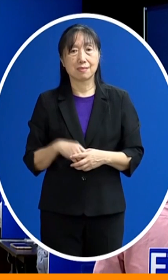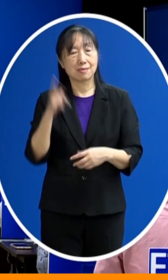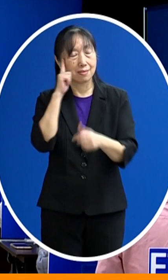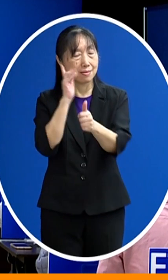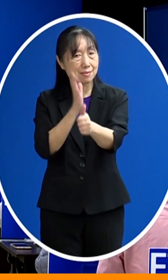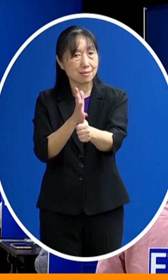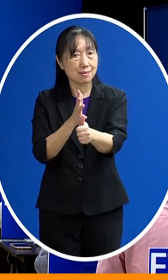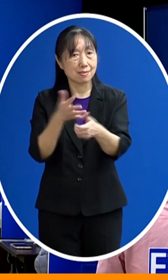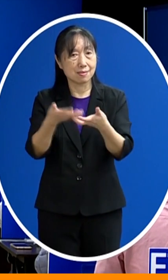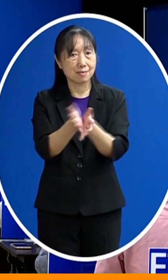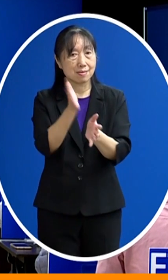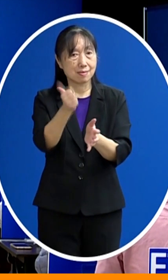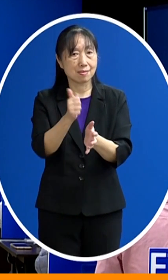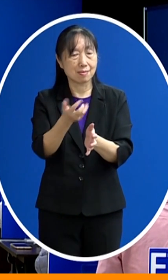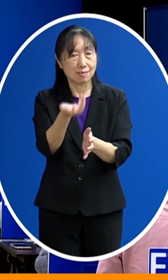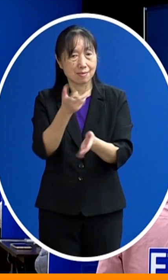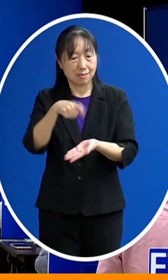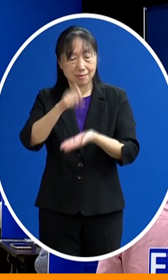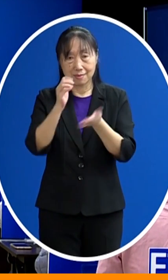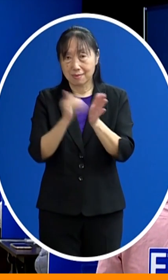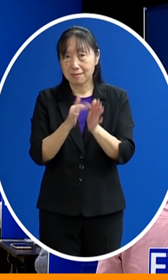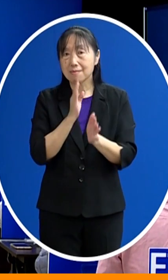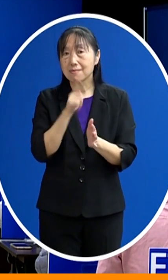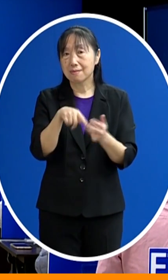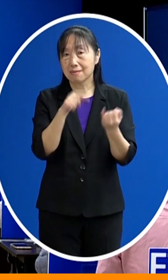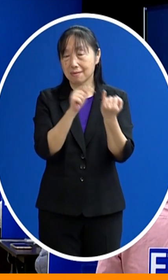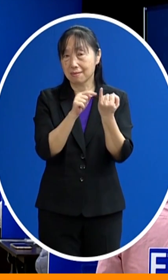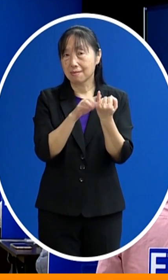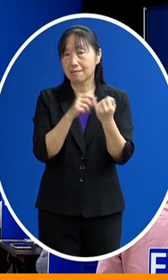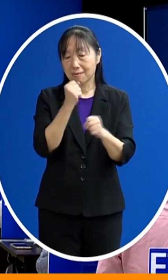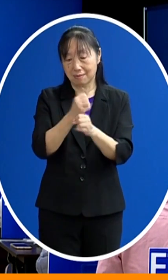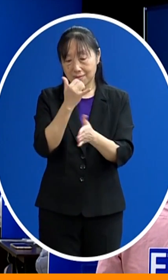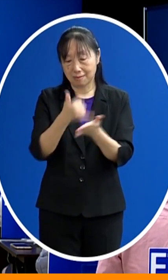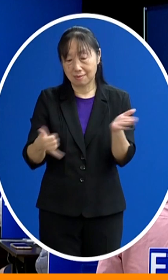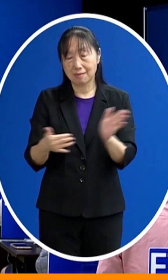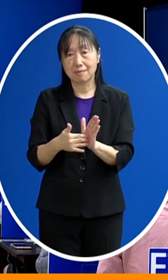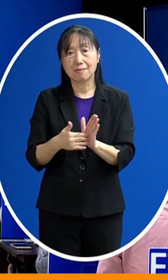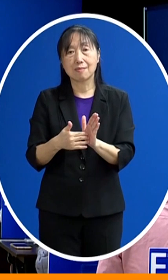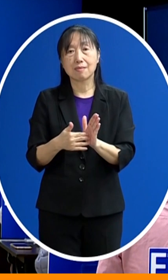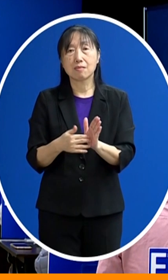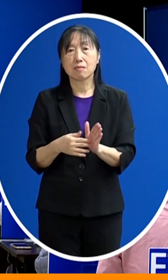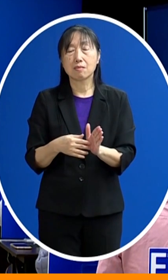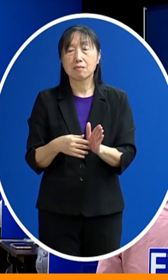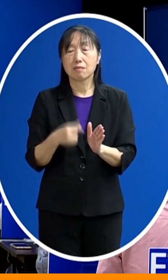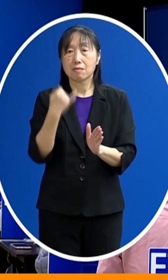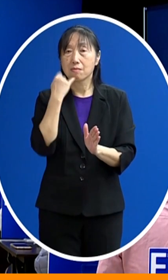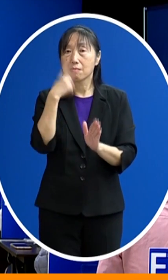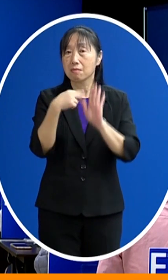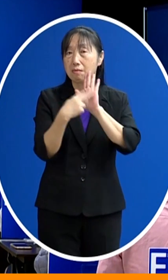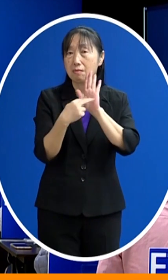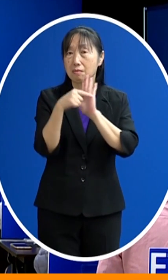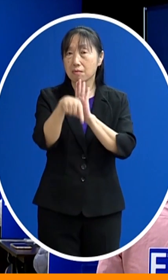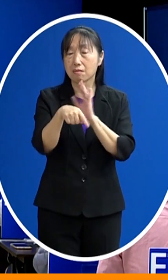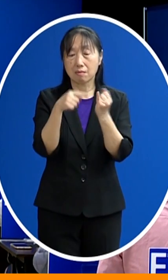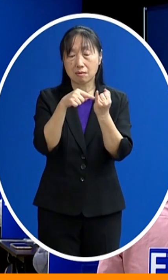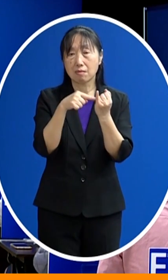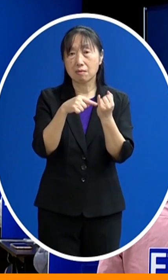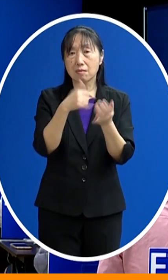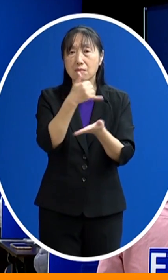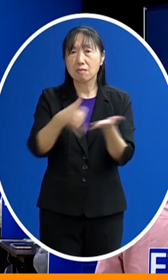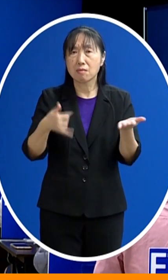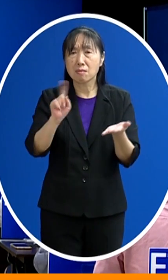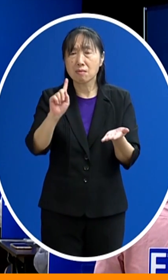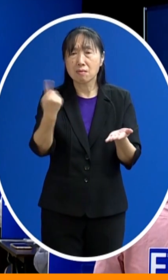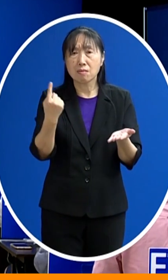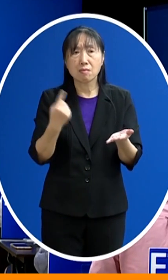想请教一下部长，因为刚提到说该名人员已经离职，可以说明一下说，他离职的原因是